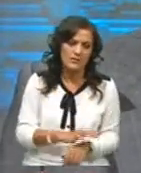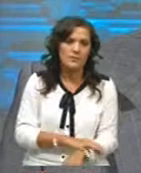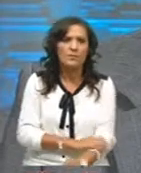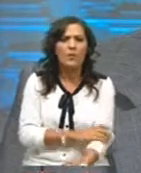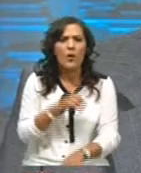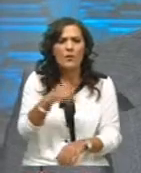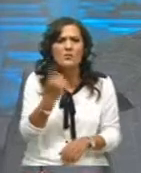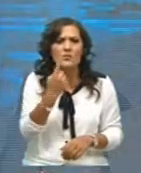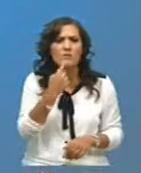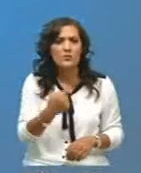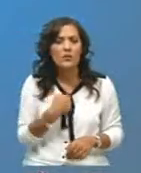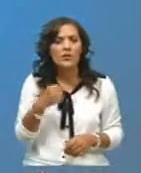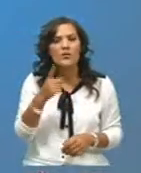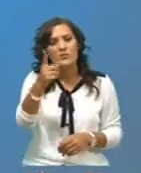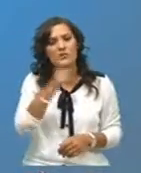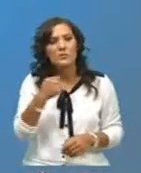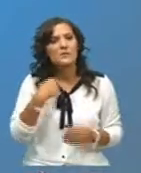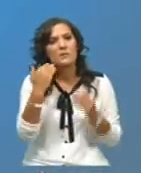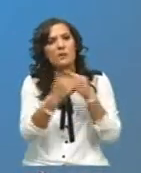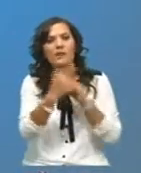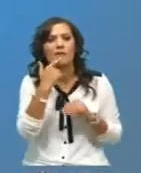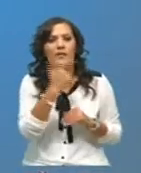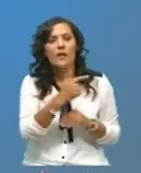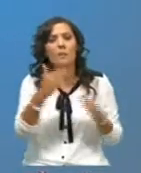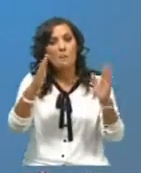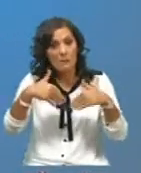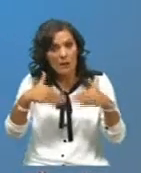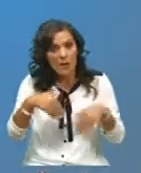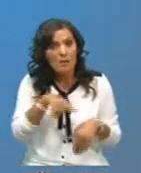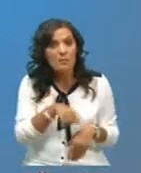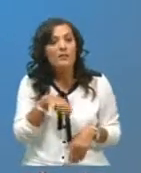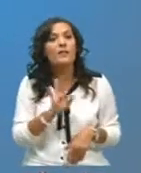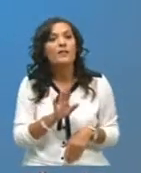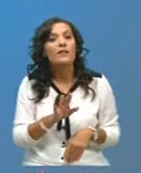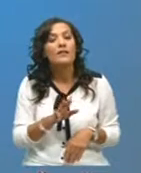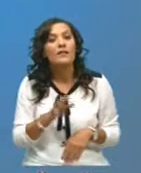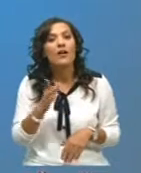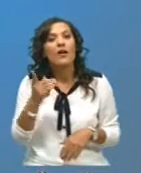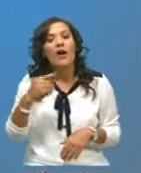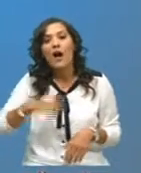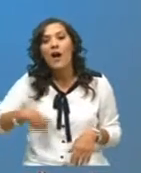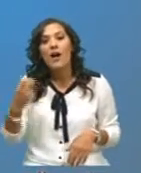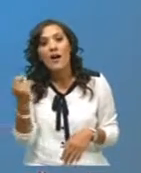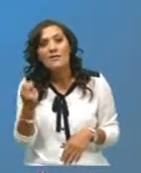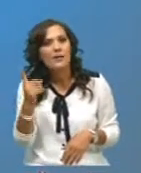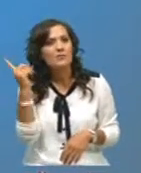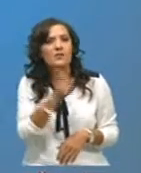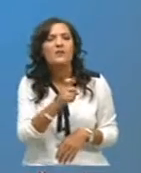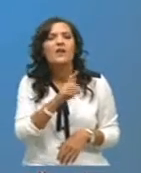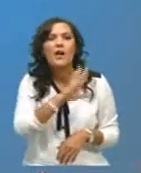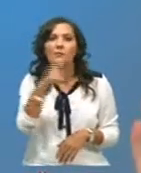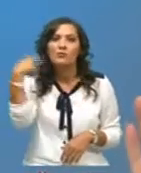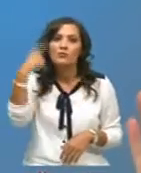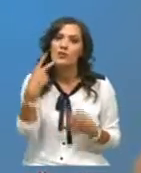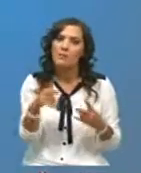şimdi hacı öyle bir şey söylediniz ki şimdi sorsanız bizim milletimize deseniz ki Mangal mı yoksa kolon kanseri ben diye